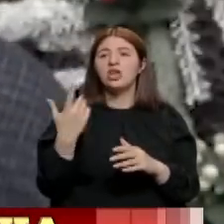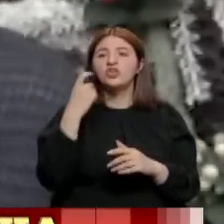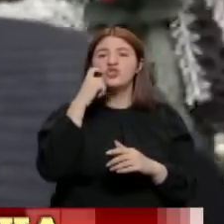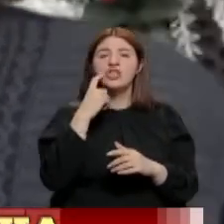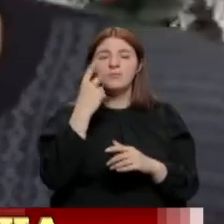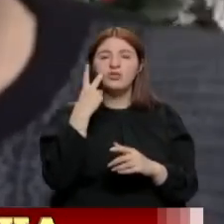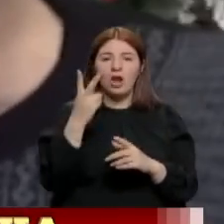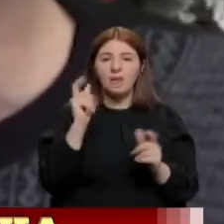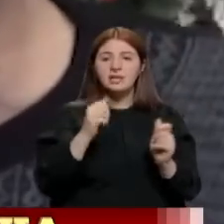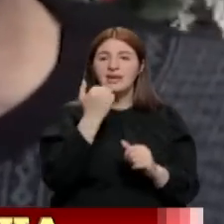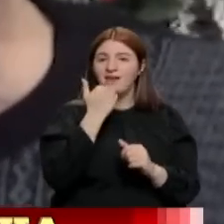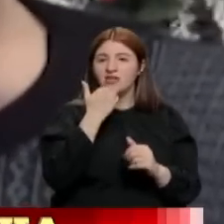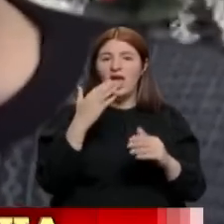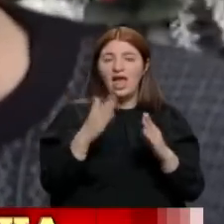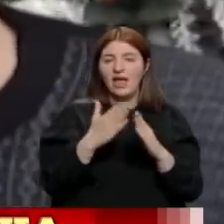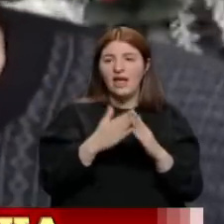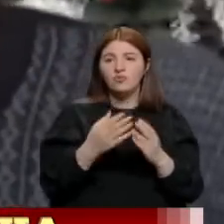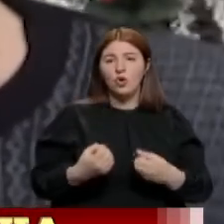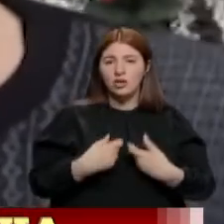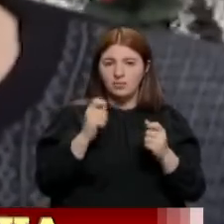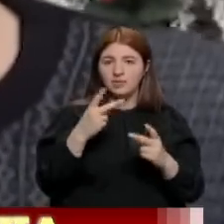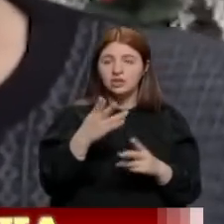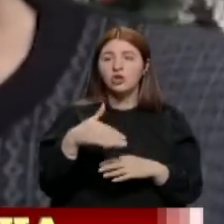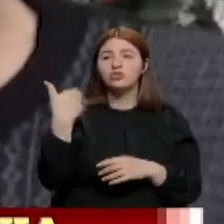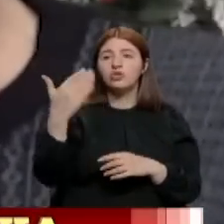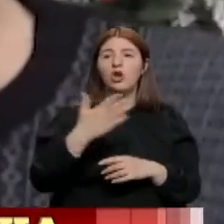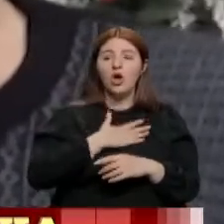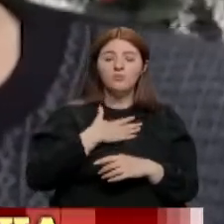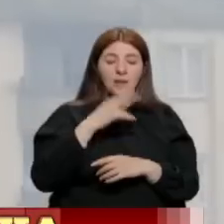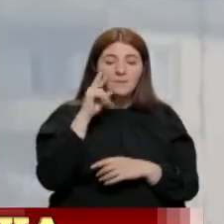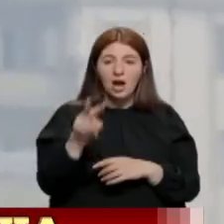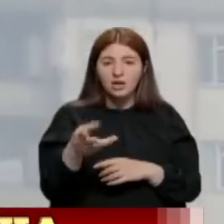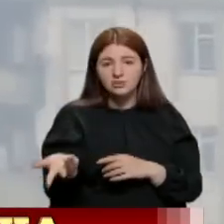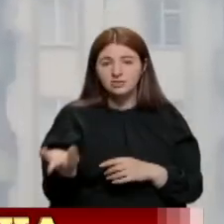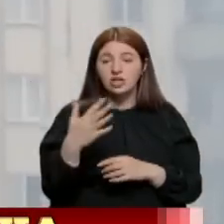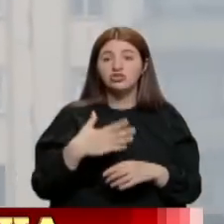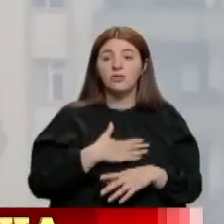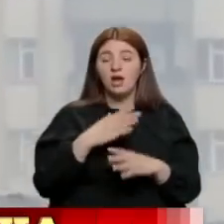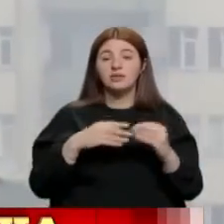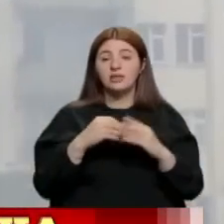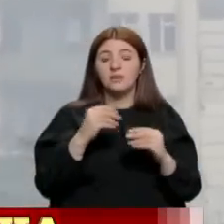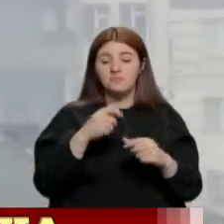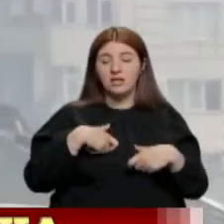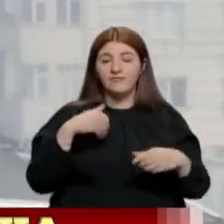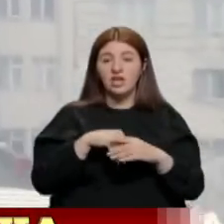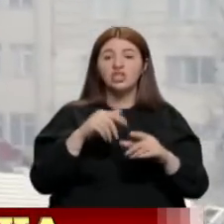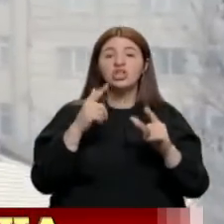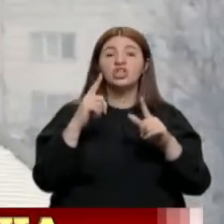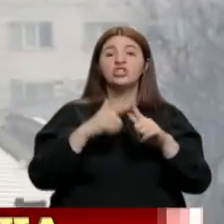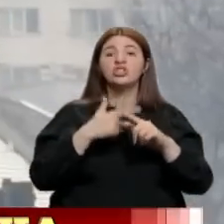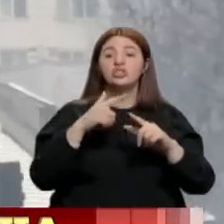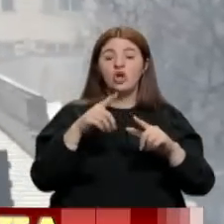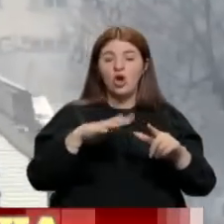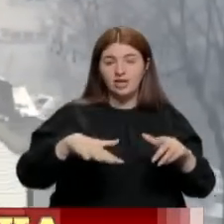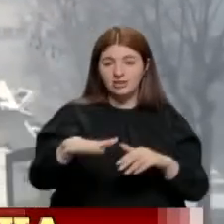yapı yaparsınız. Yani geçici konut üretirsiniz. Sonra önümüze bakarız yani. CHP Adana Milletvekili Jeoloji Yüksek